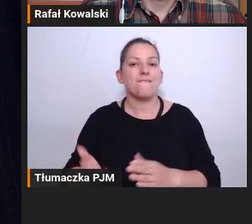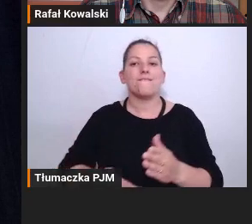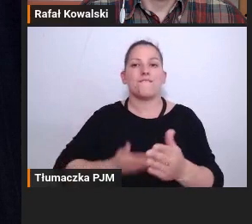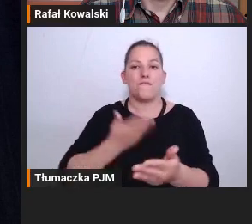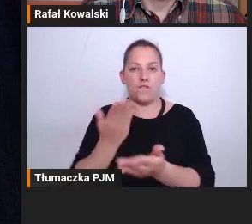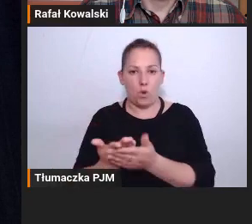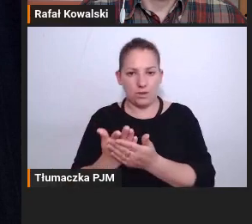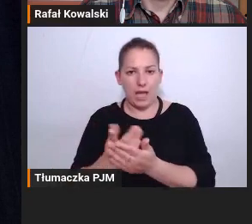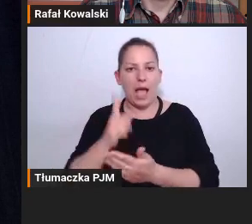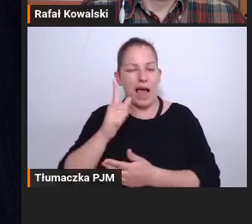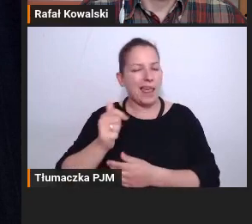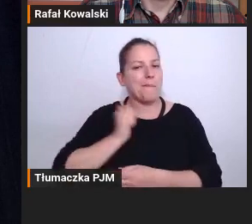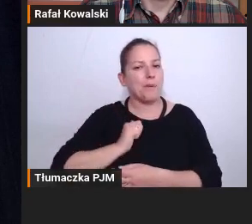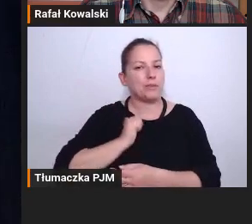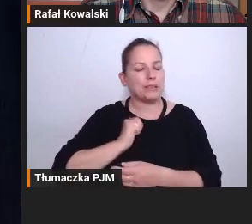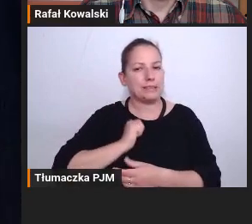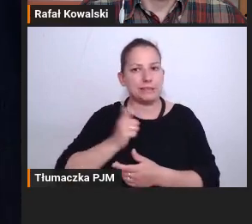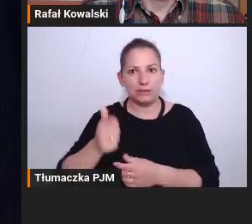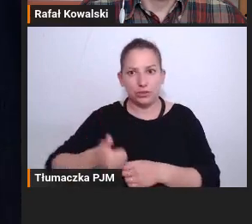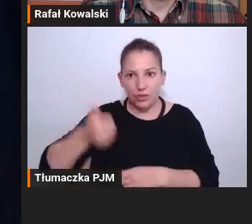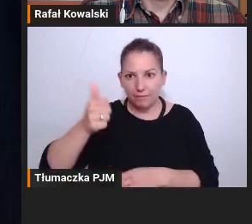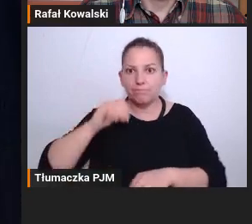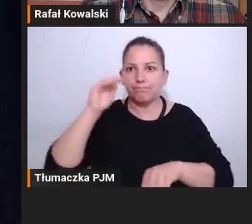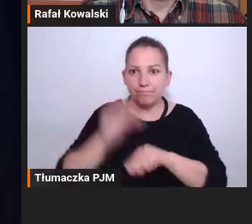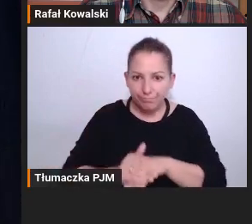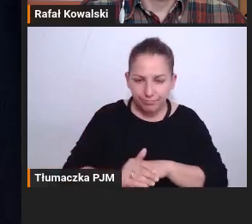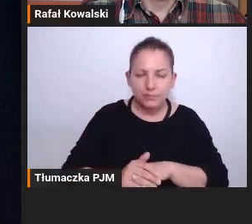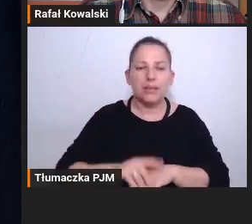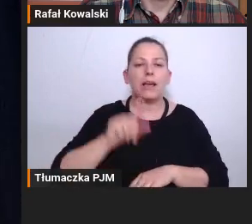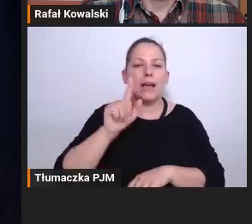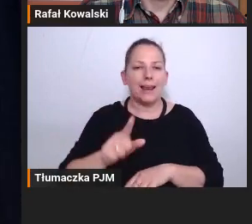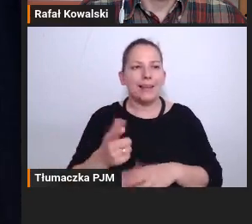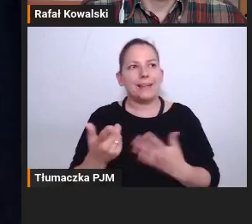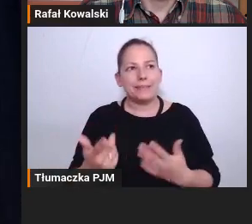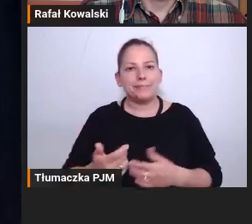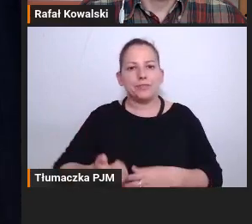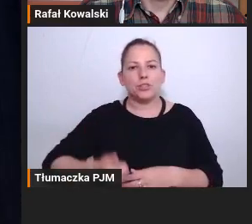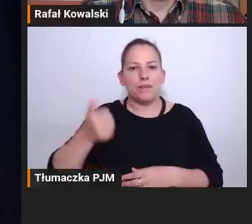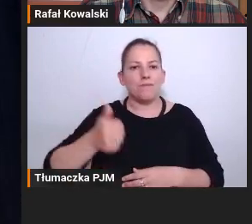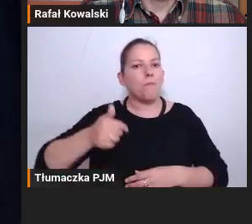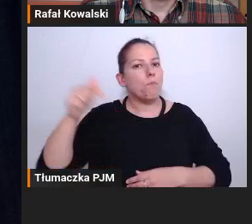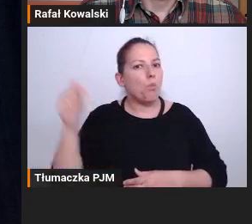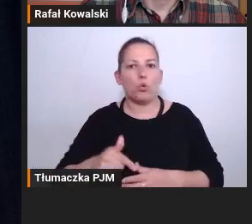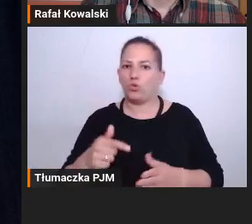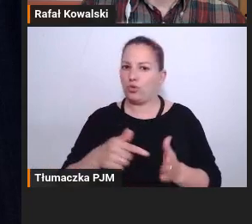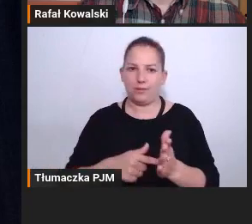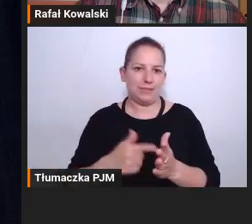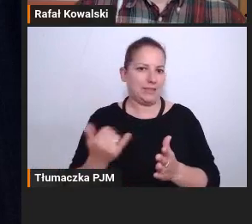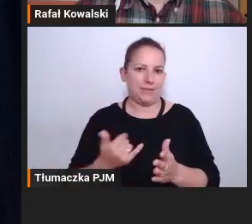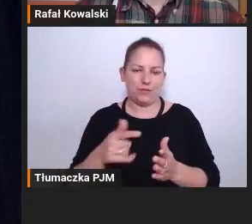wniosek, ale poczekać, czy ten pracodawca wyrazi zgodę, chociaż co do zasady pracodawca musi tutaj wyrazić